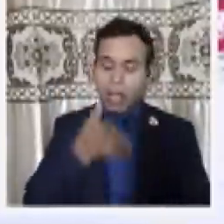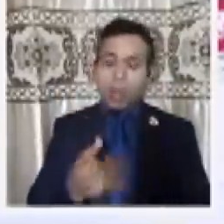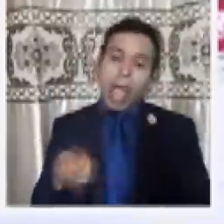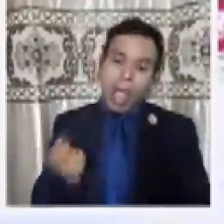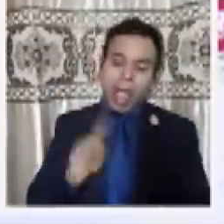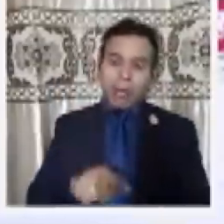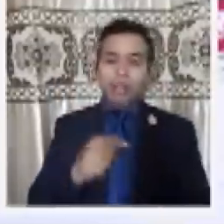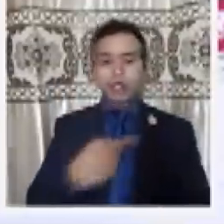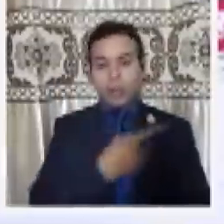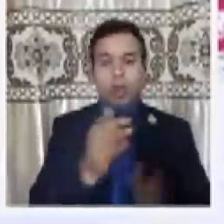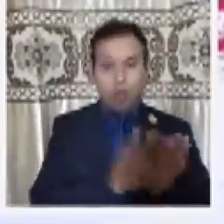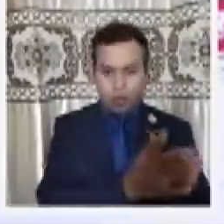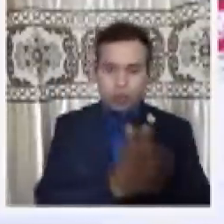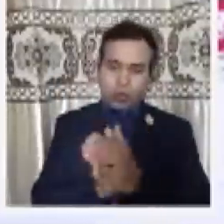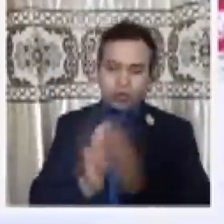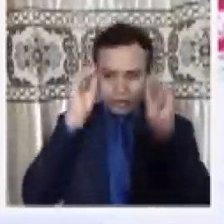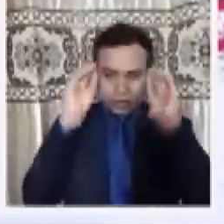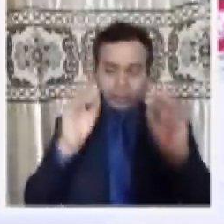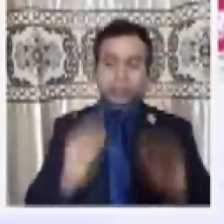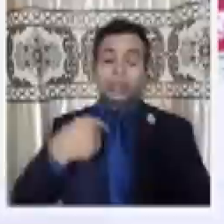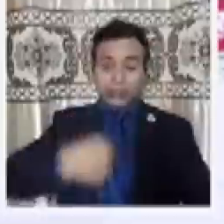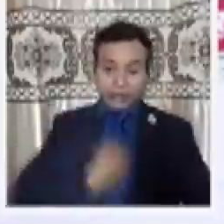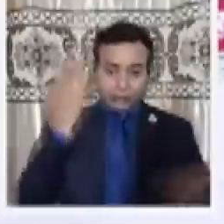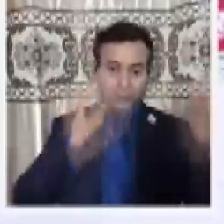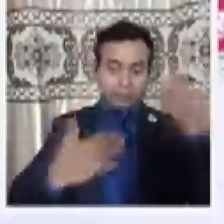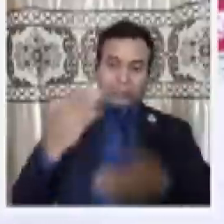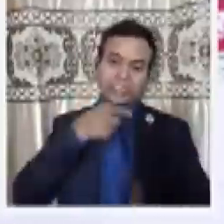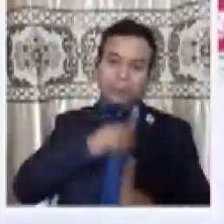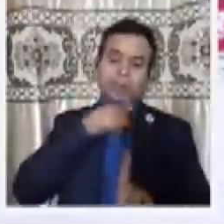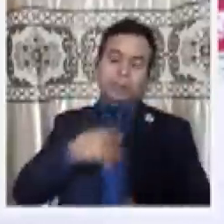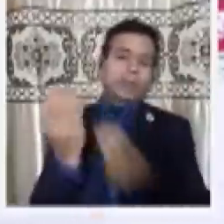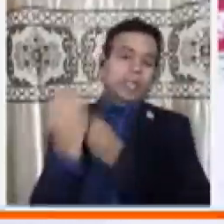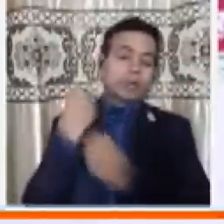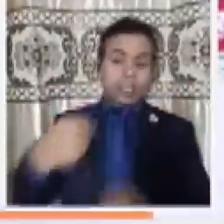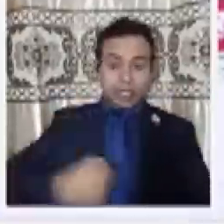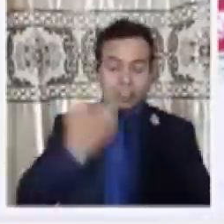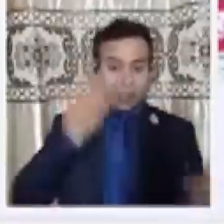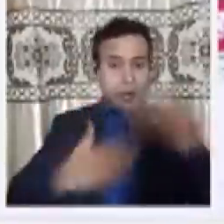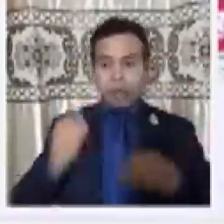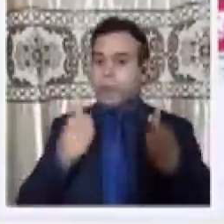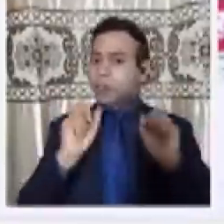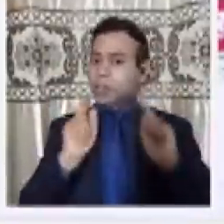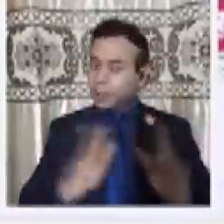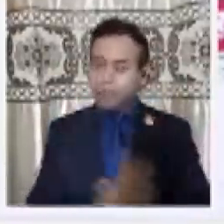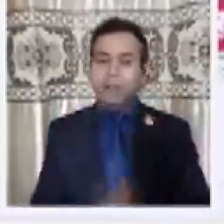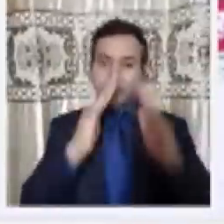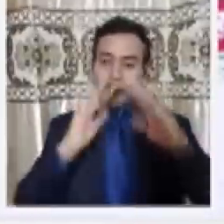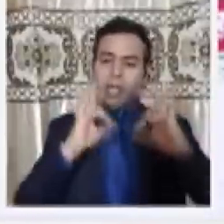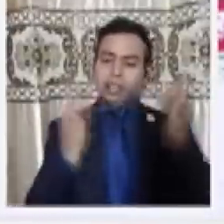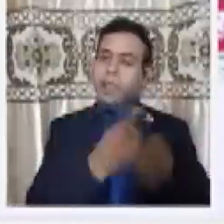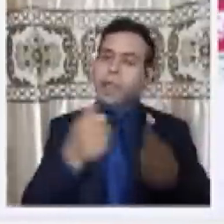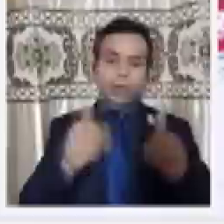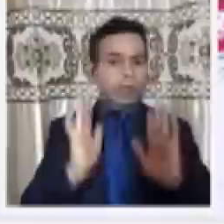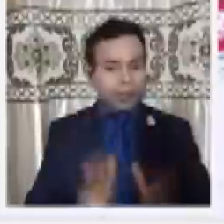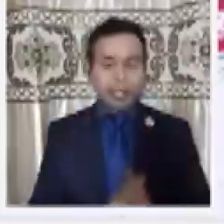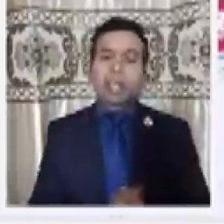এই ছিল তথ্য, তথ্য শেষ করব, যাবার শেষ করবার আগে আবারও বলবো, আপনার সুরক্ষা আপনার হাতে, নিজেকে